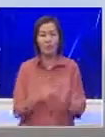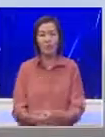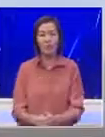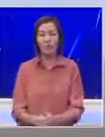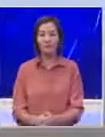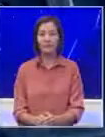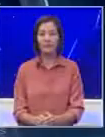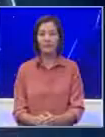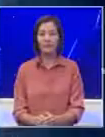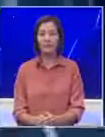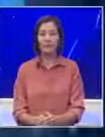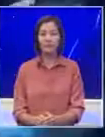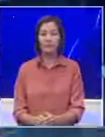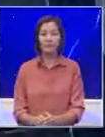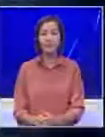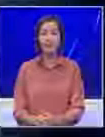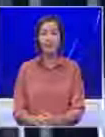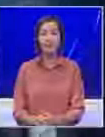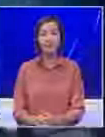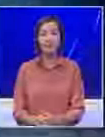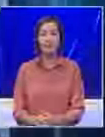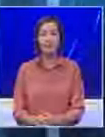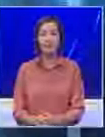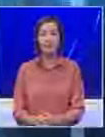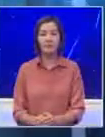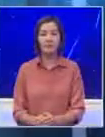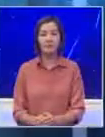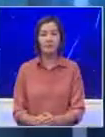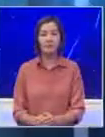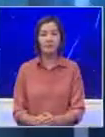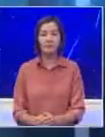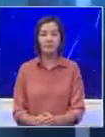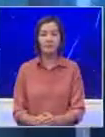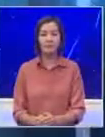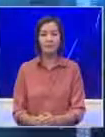жоспарлануда. Алмат Хамит, Айдос Қалиев, Жетісу арнасы, Алматы облысынан.